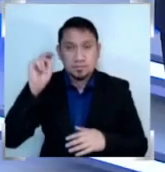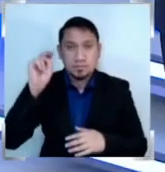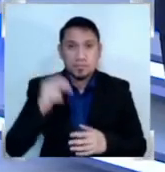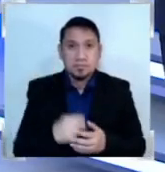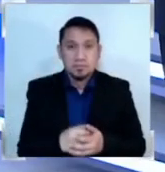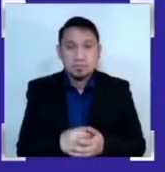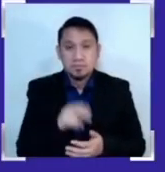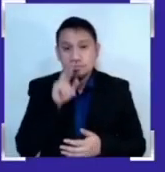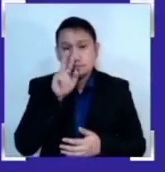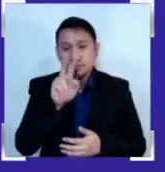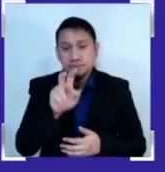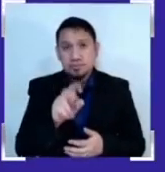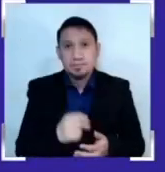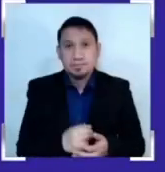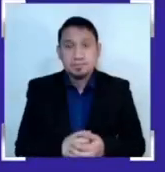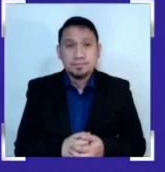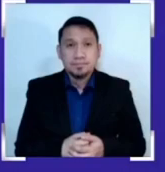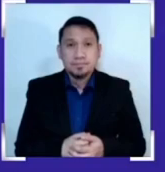saksihan.